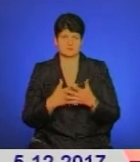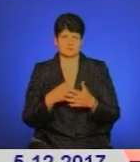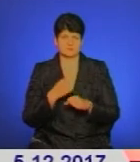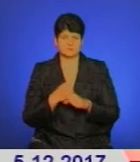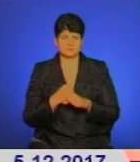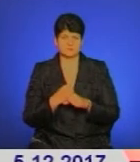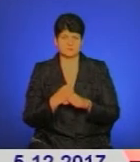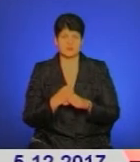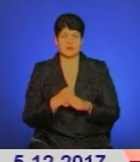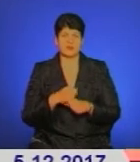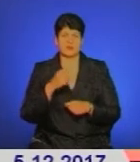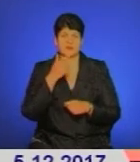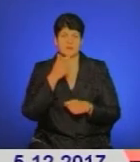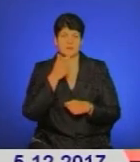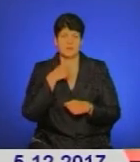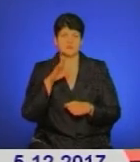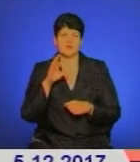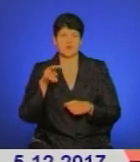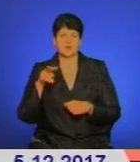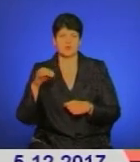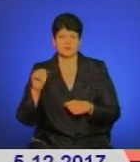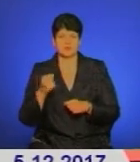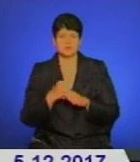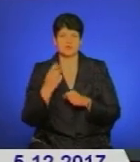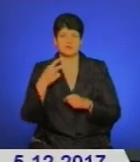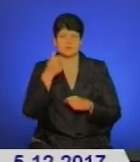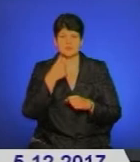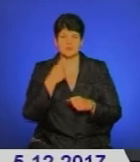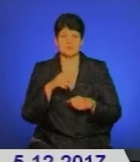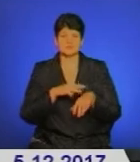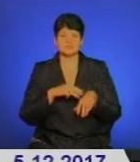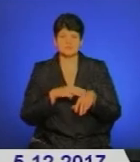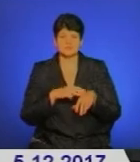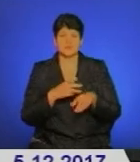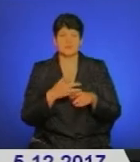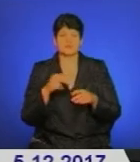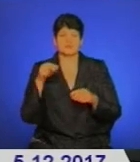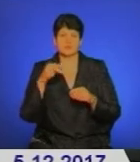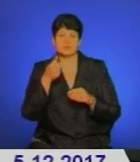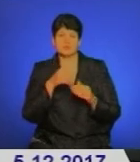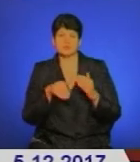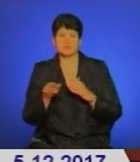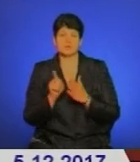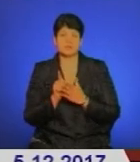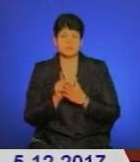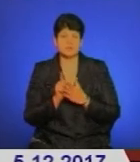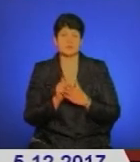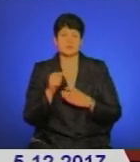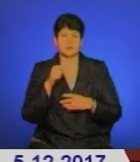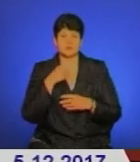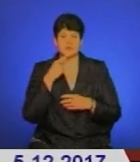Пан Володимир працював в органах Міністерства внутрішніх справ 20 років. У 2000 році вийшов на пенсію. За словами